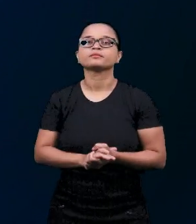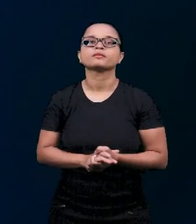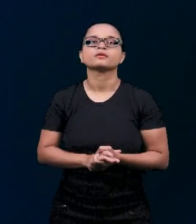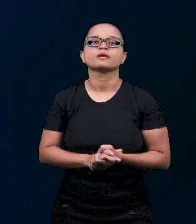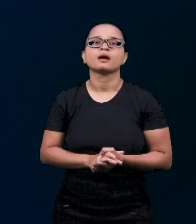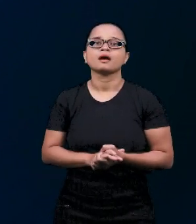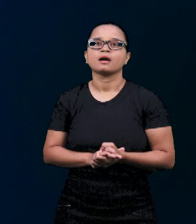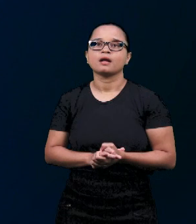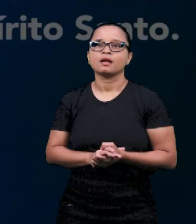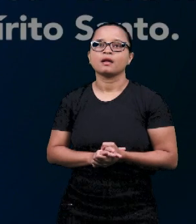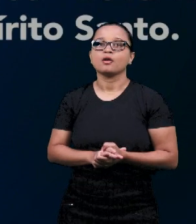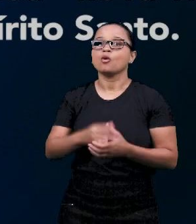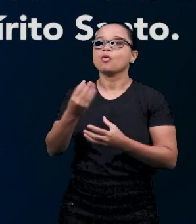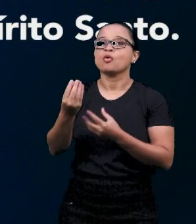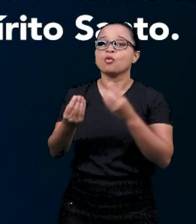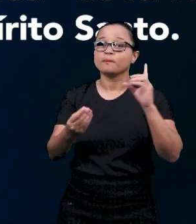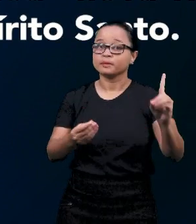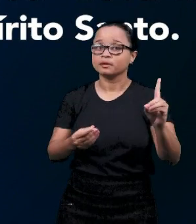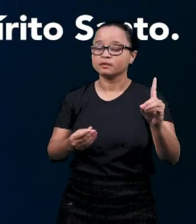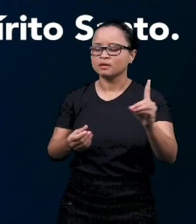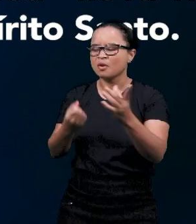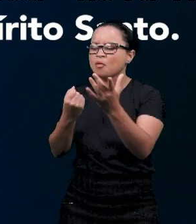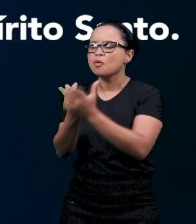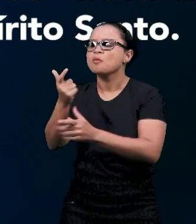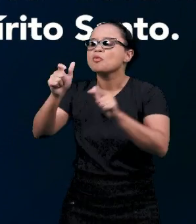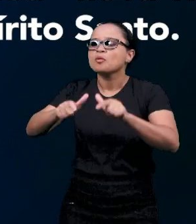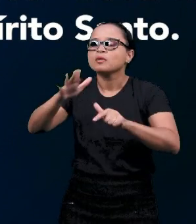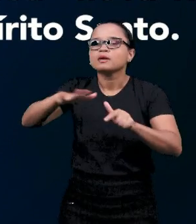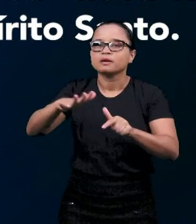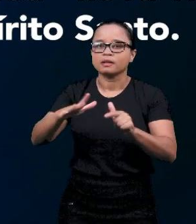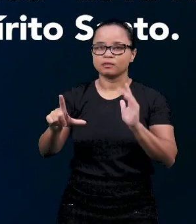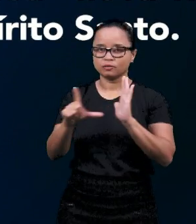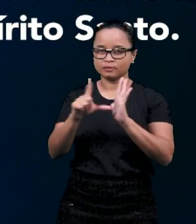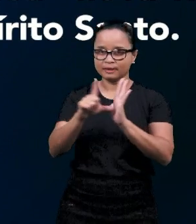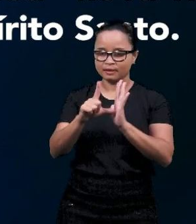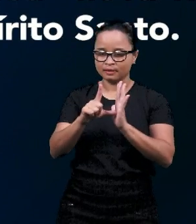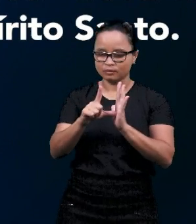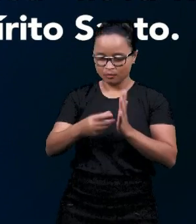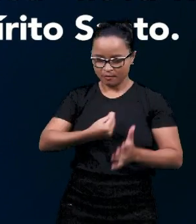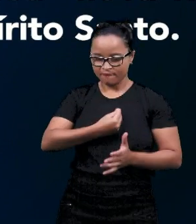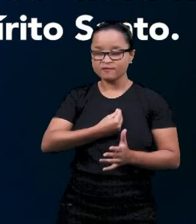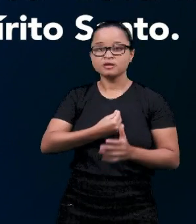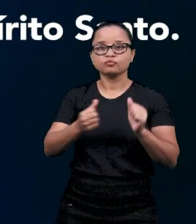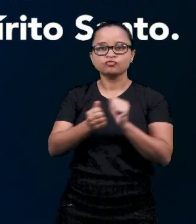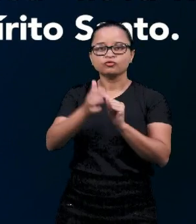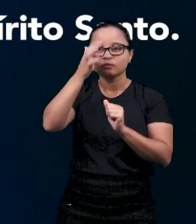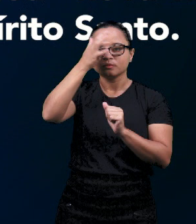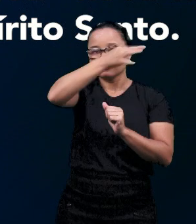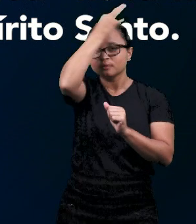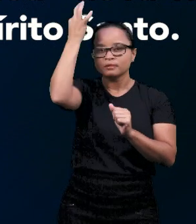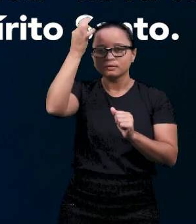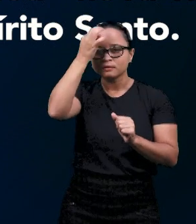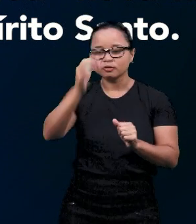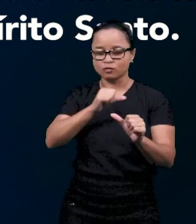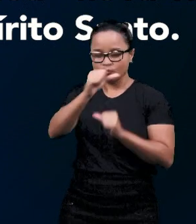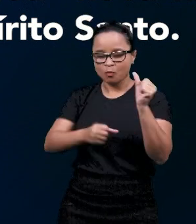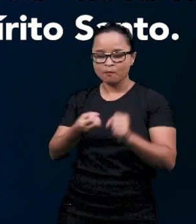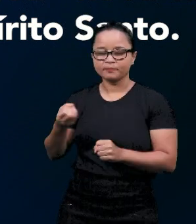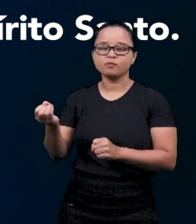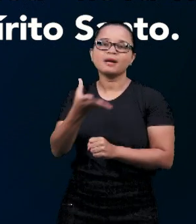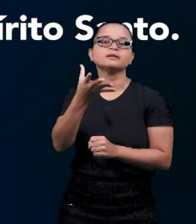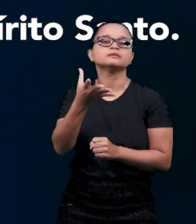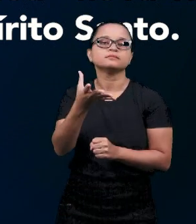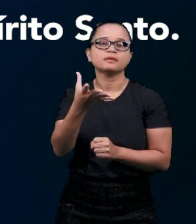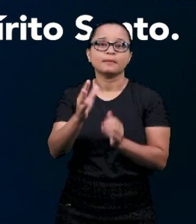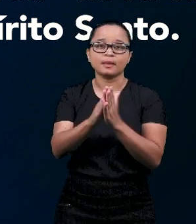nouvelle vie spirituelle. Il a transformé par le pouvoir de la parole révélée. Le Saint-Esprit, il a rempli son cœur de foi et